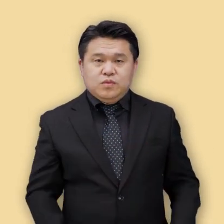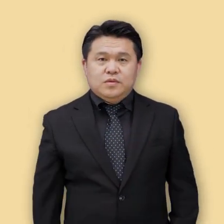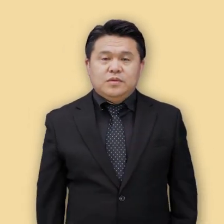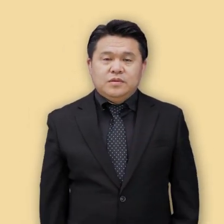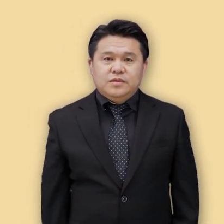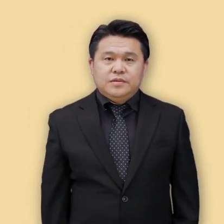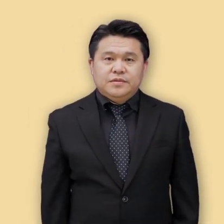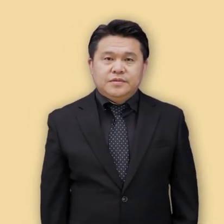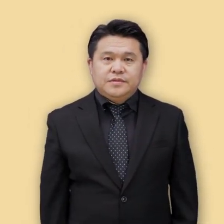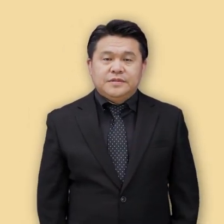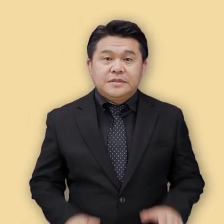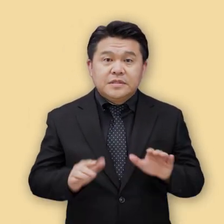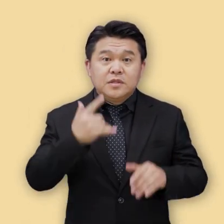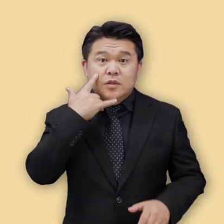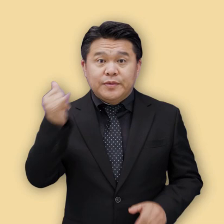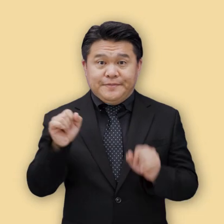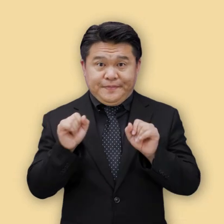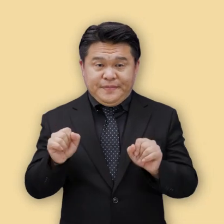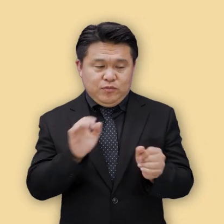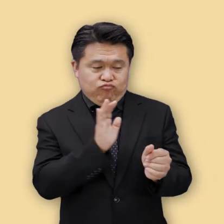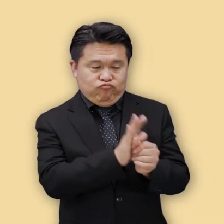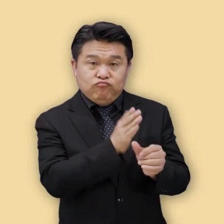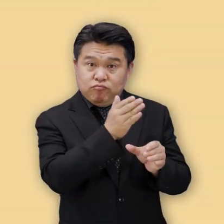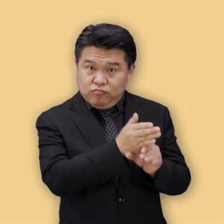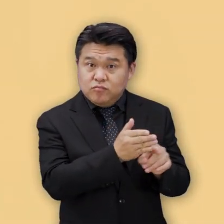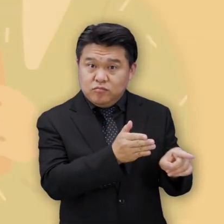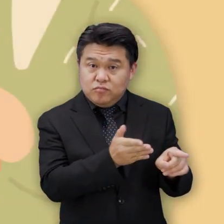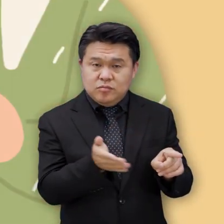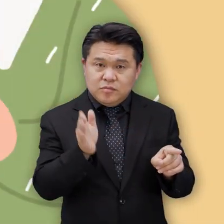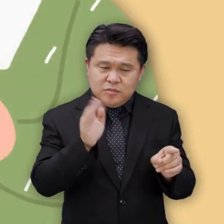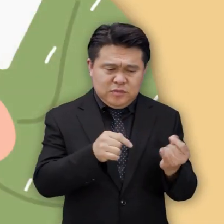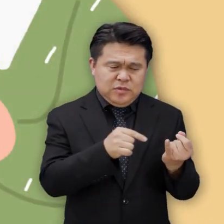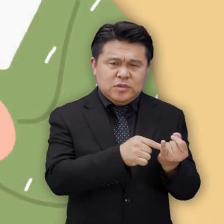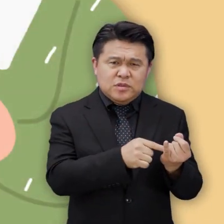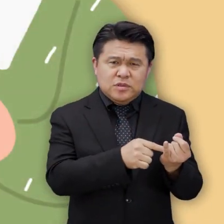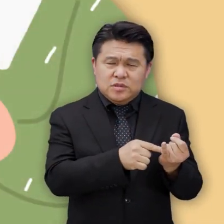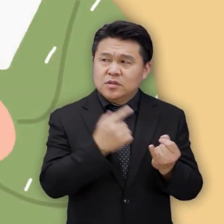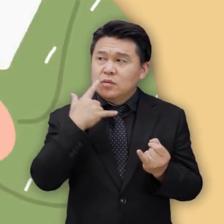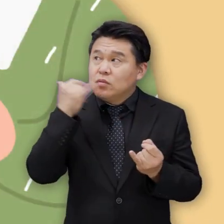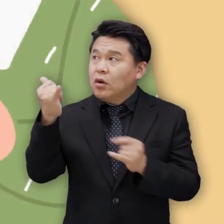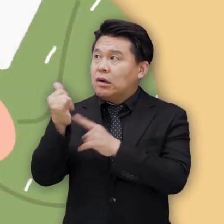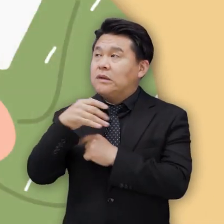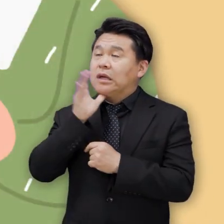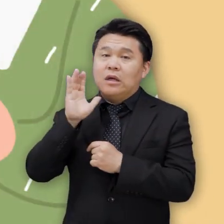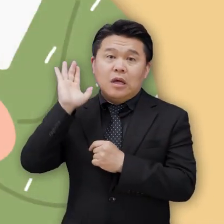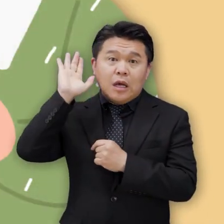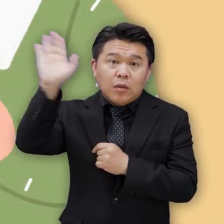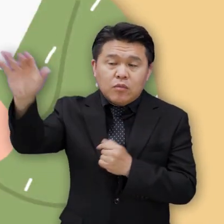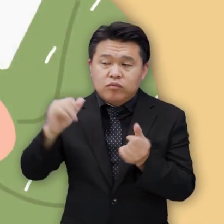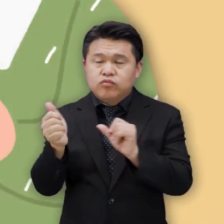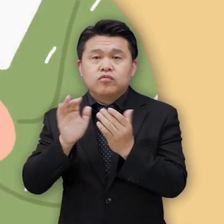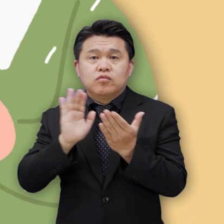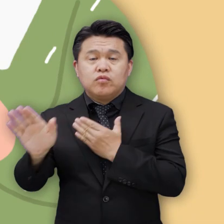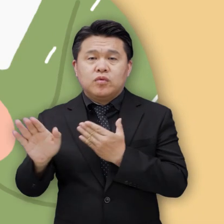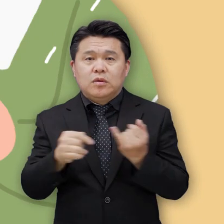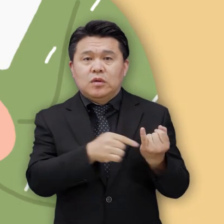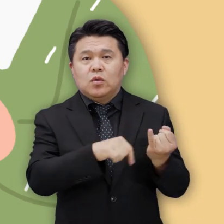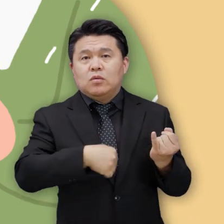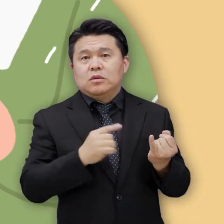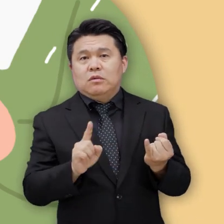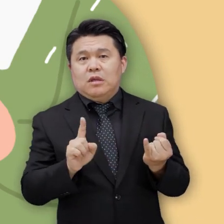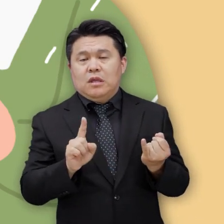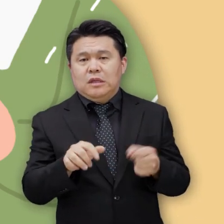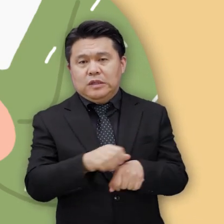상황입니다. 지금은 부모님께서 도와주고 있지만 A씨의 연로한 부모님께서는 본인들이 사망한 후에